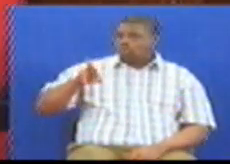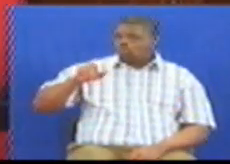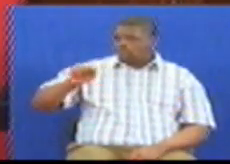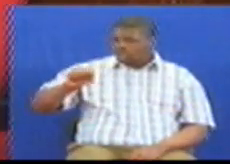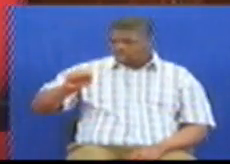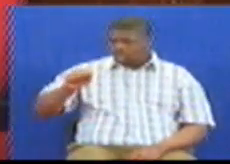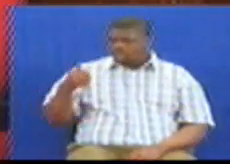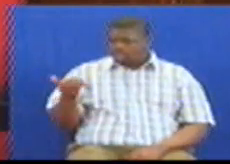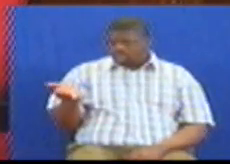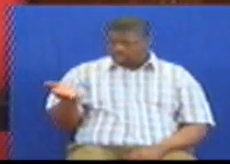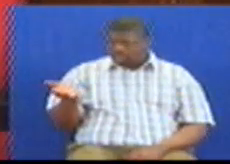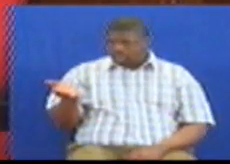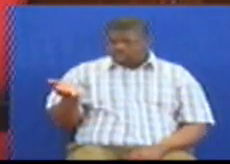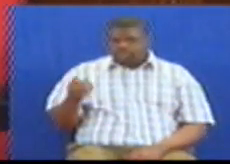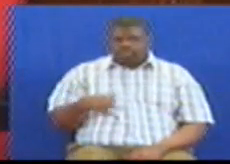upande wa Tarula